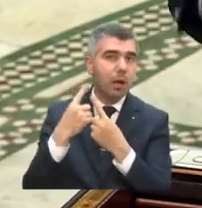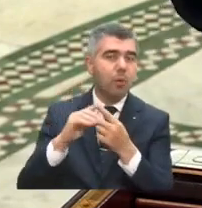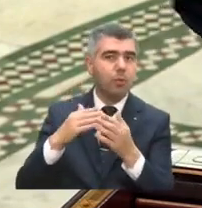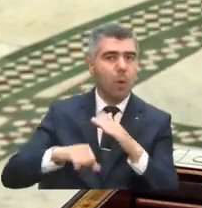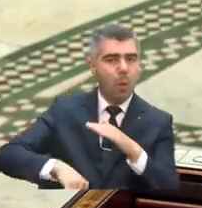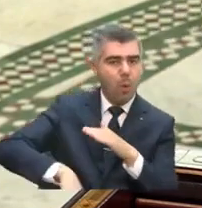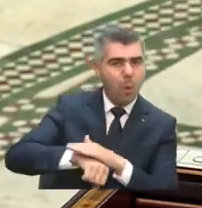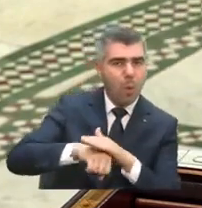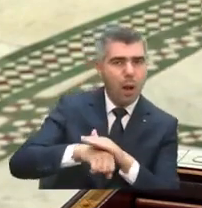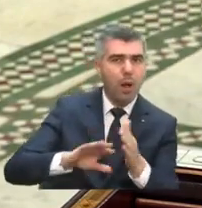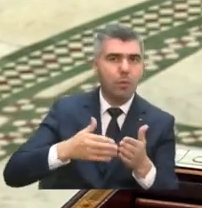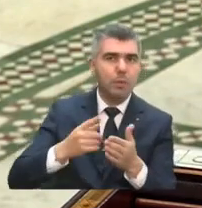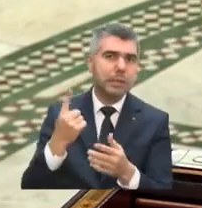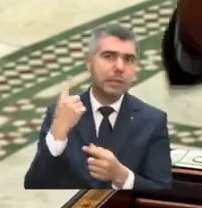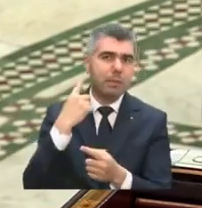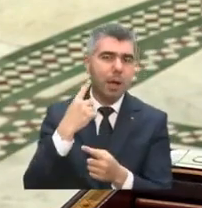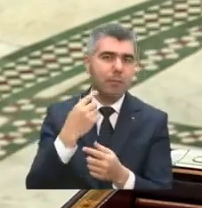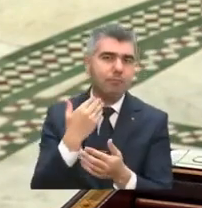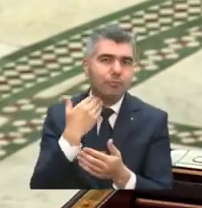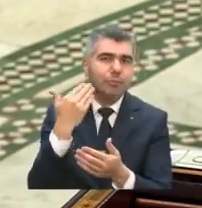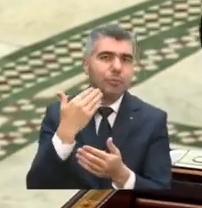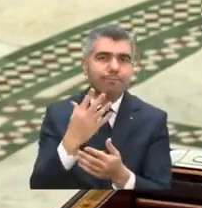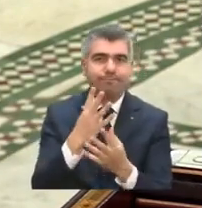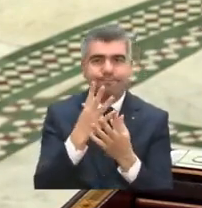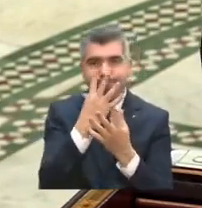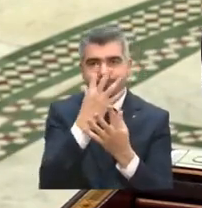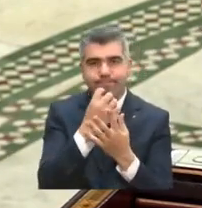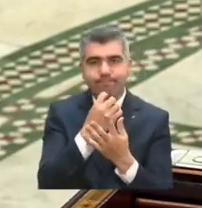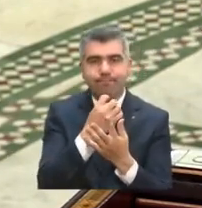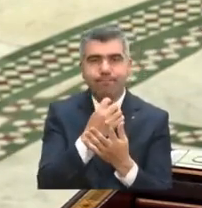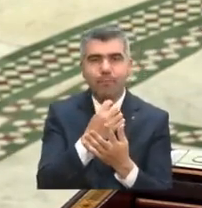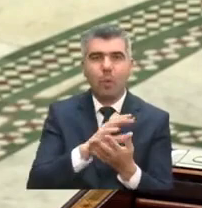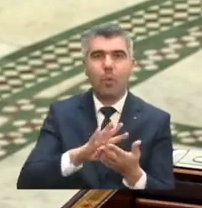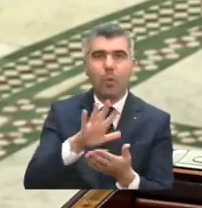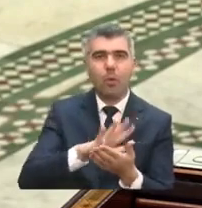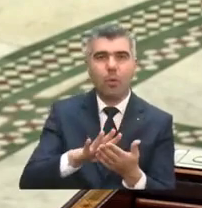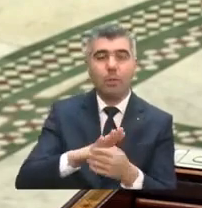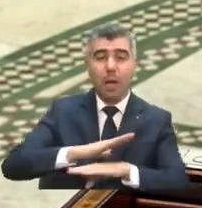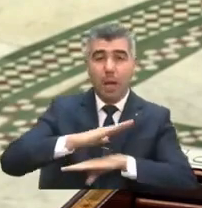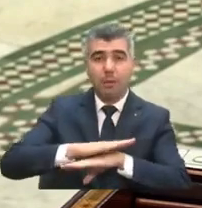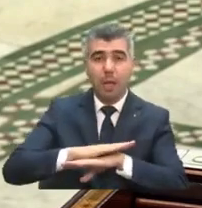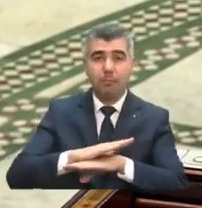التيران، في المقاطعة، ونسمع واحد الكلام اللي يؤلم، يعني التربيه اللي بغينا نعطيو ولادنا.